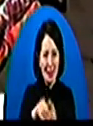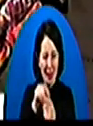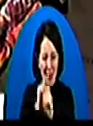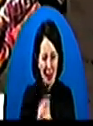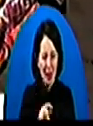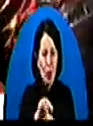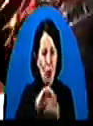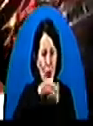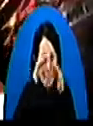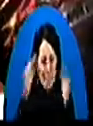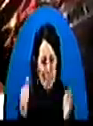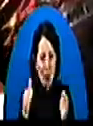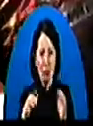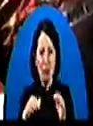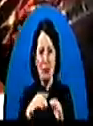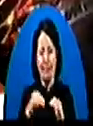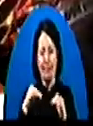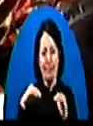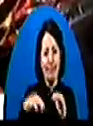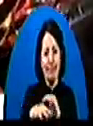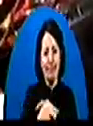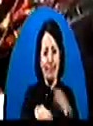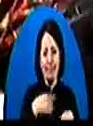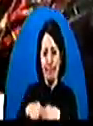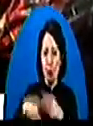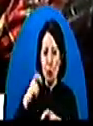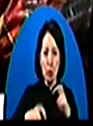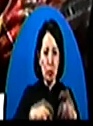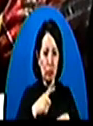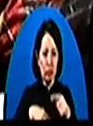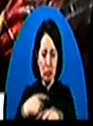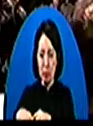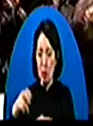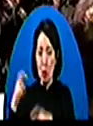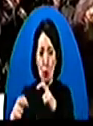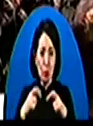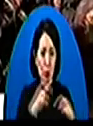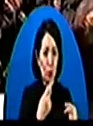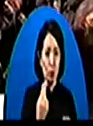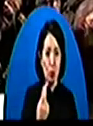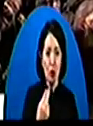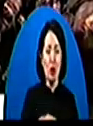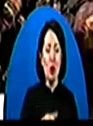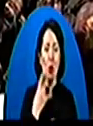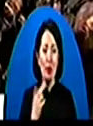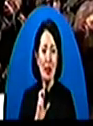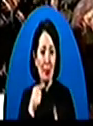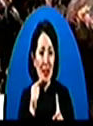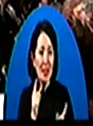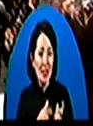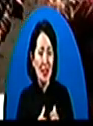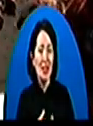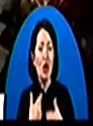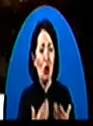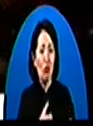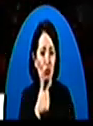техникүүдийг битүүмжлэлтэй баригдаж байгаа. Ирэх жилийн өвөл 2 үйлдвэр нийслэлийн иргэдийн хэрэгцээг хангаж ажиллахаар төлөвлөж байна.